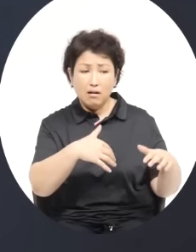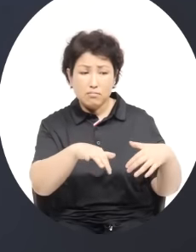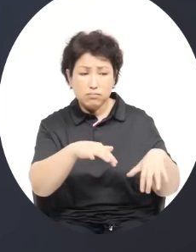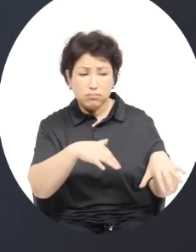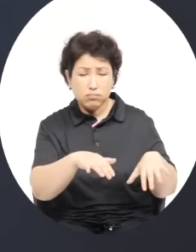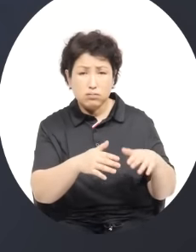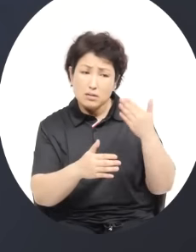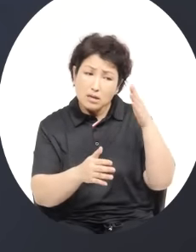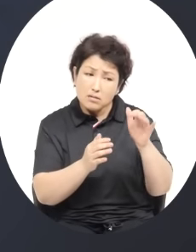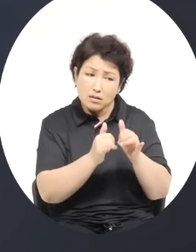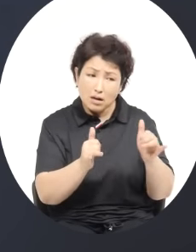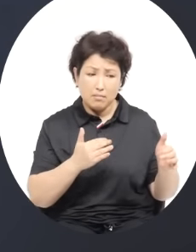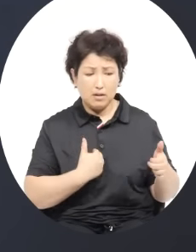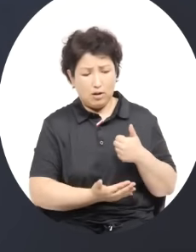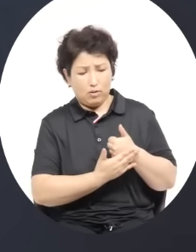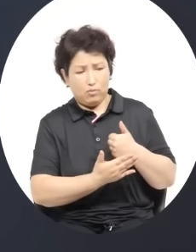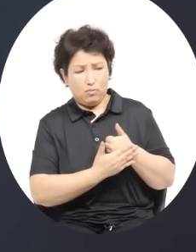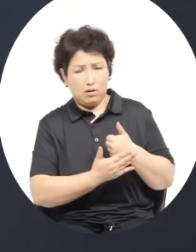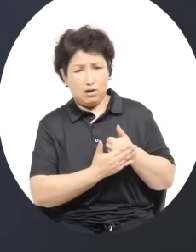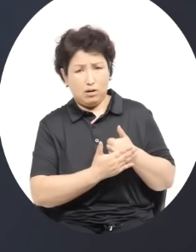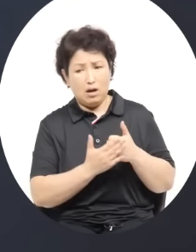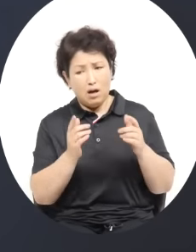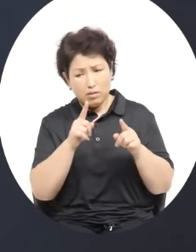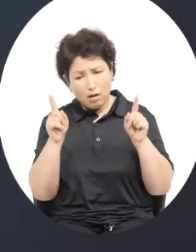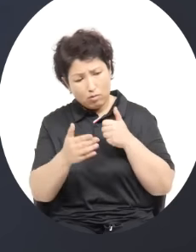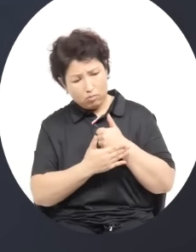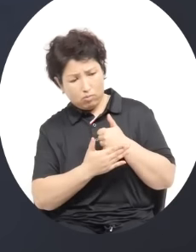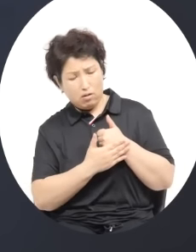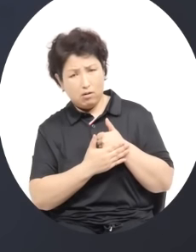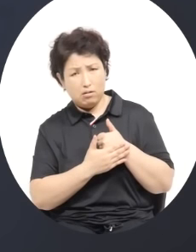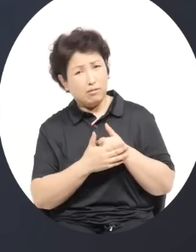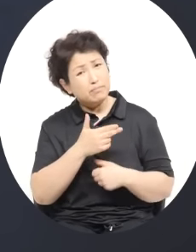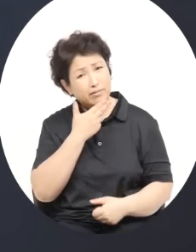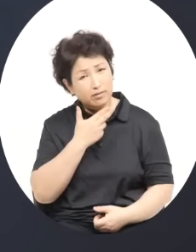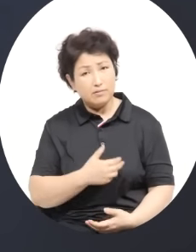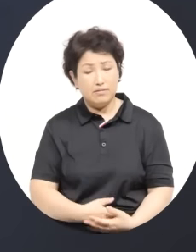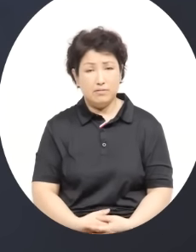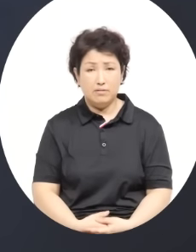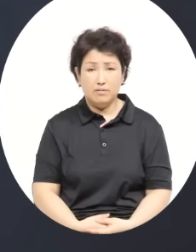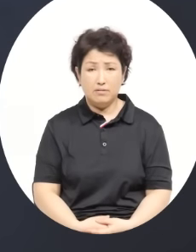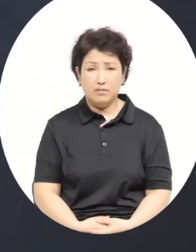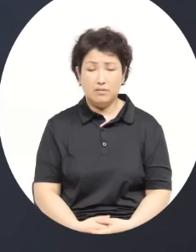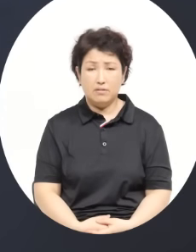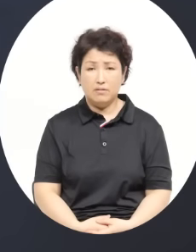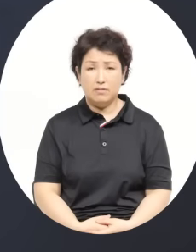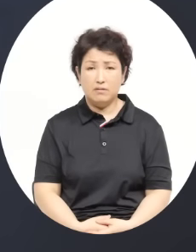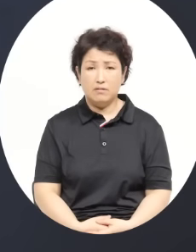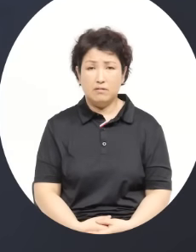사람이 나를 먹여주고 키워주고 학교 보내줄 일은 만무하잖아요.